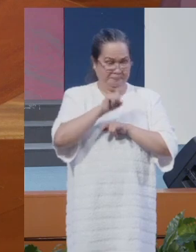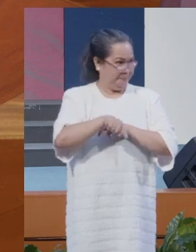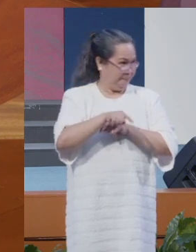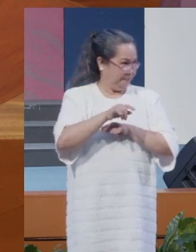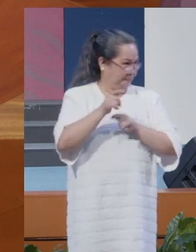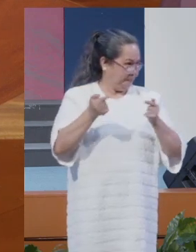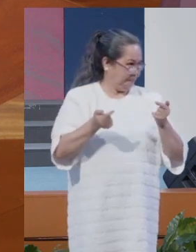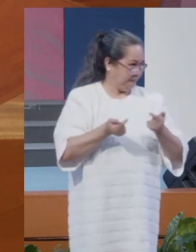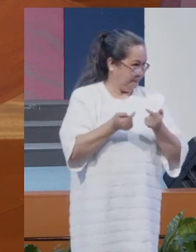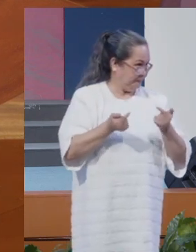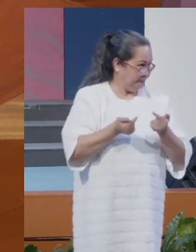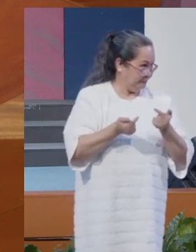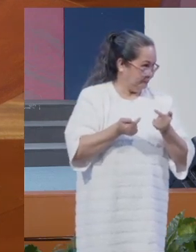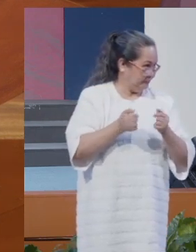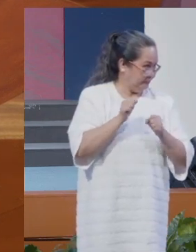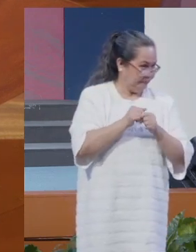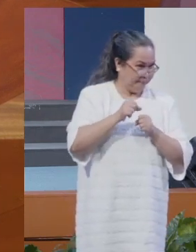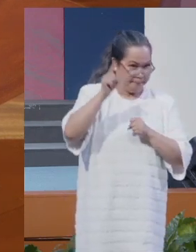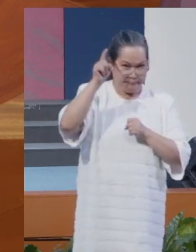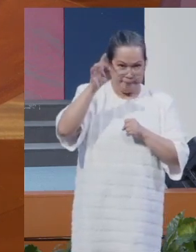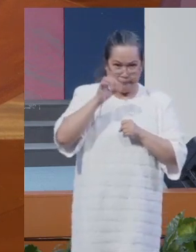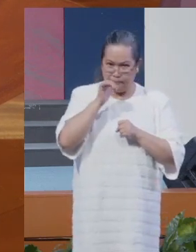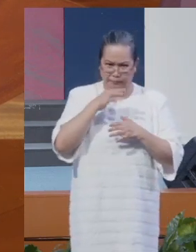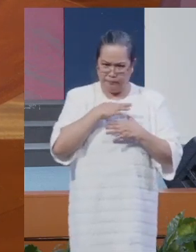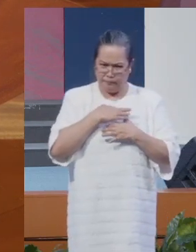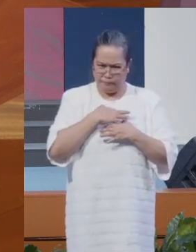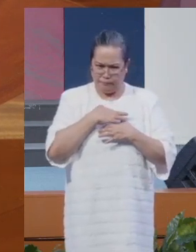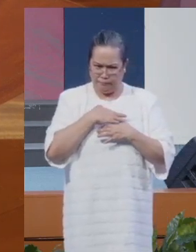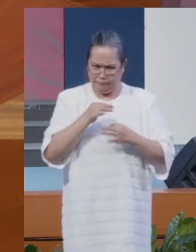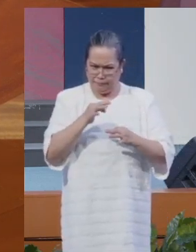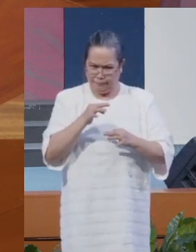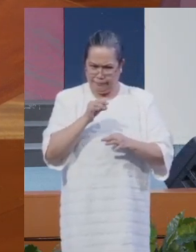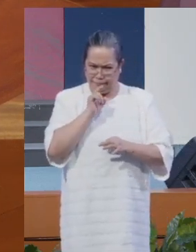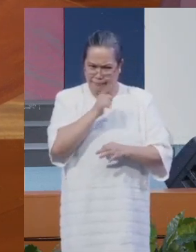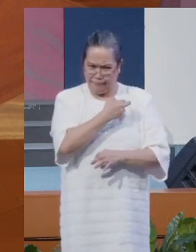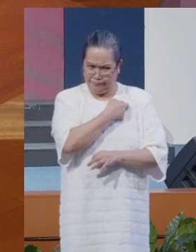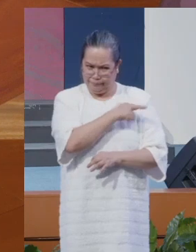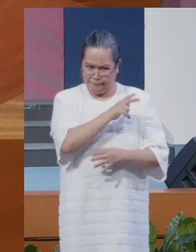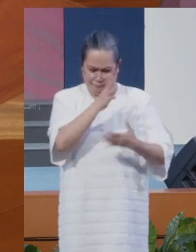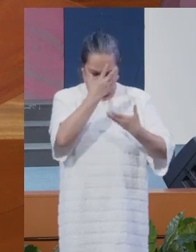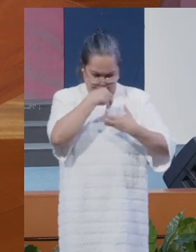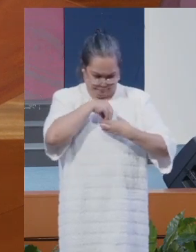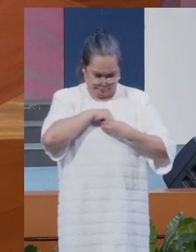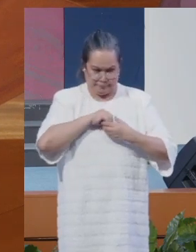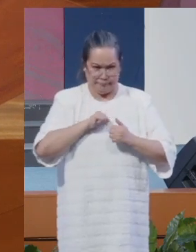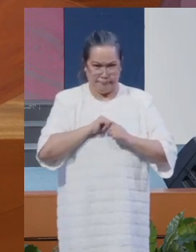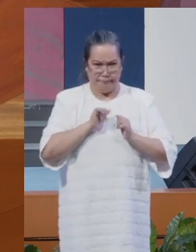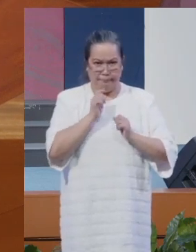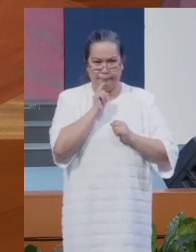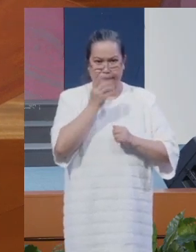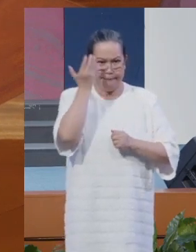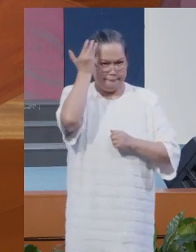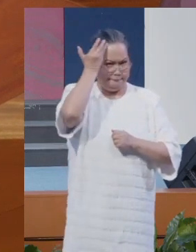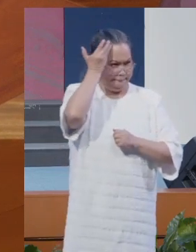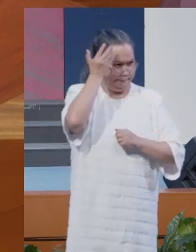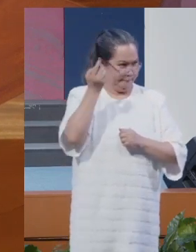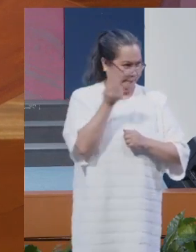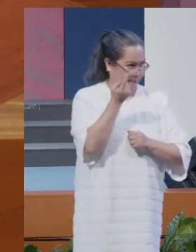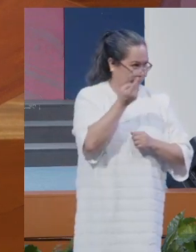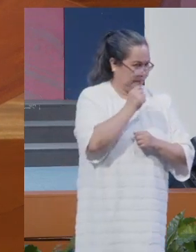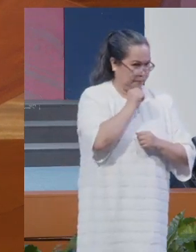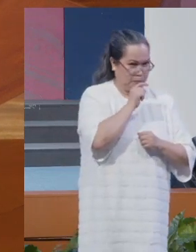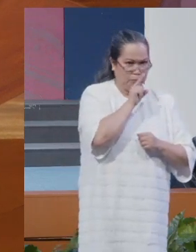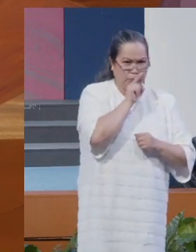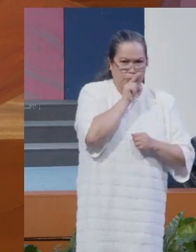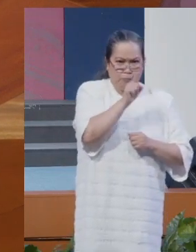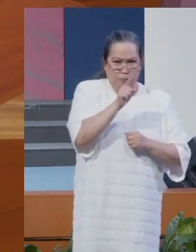ayaw ng Panginoon ay ang relihiyon na walang katotohanan sa kalooban. Ang ayaw niya ay ang umaasa